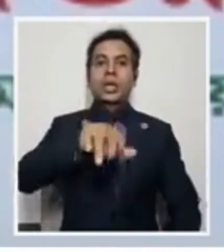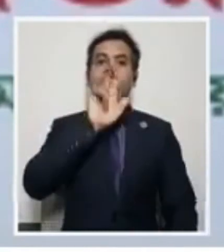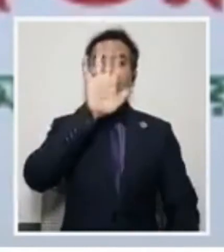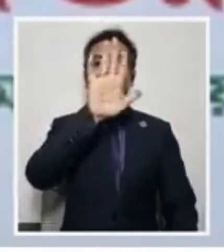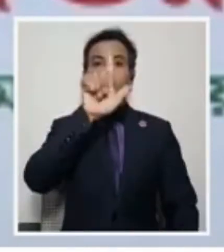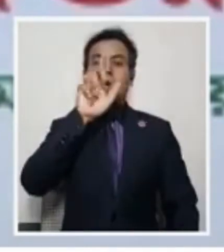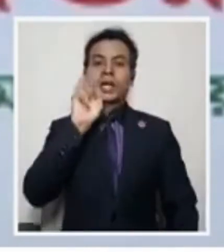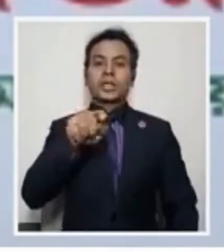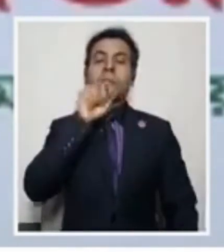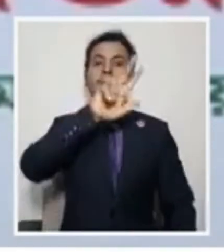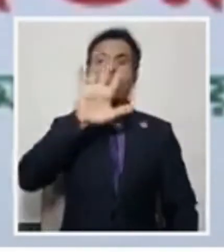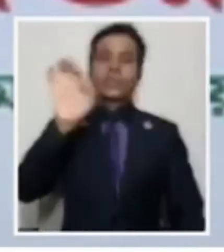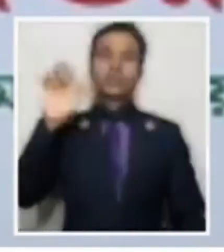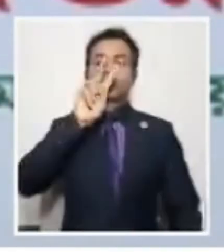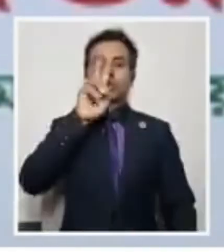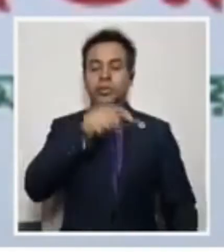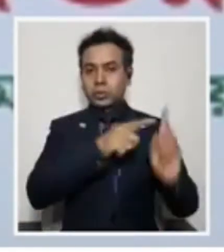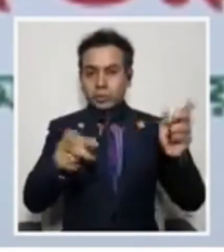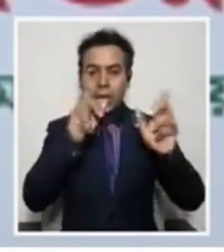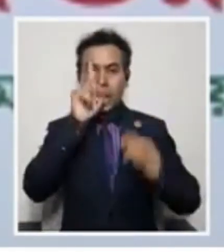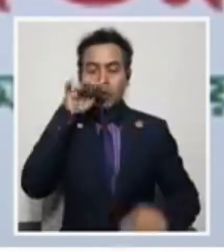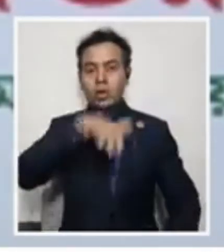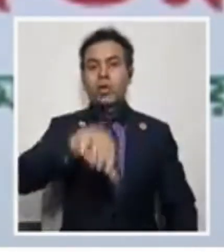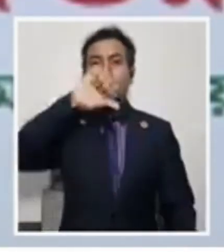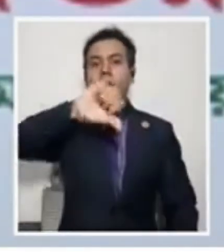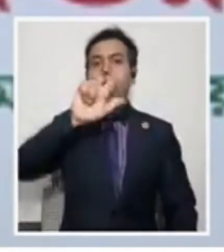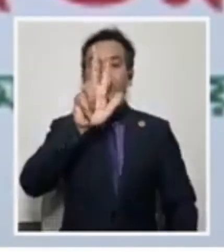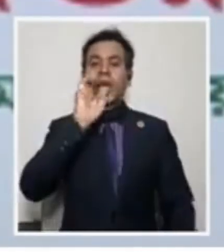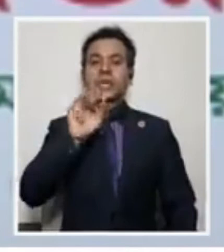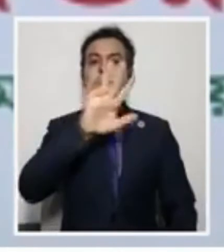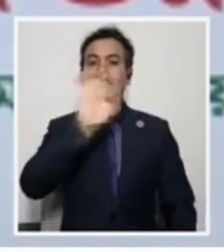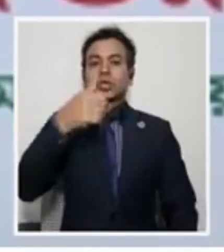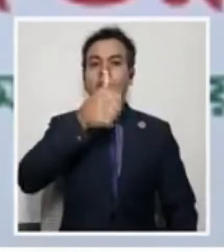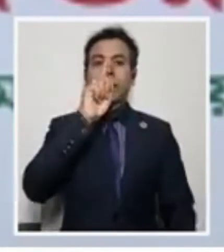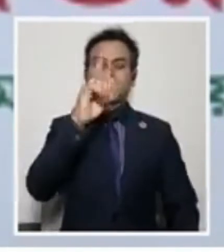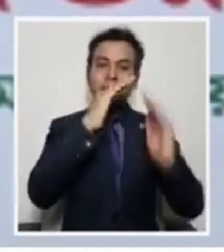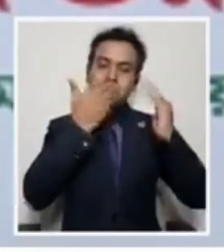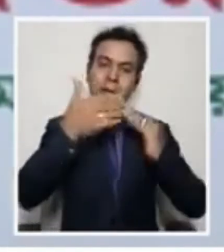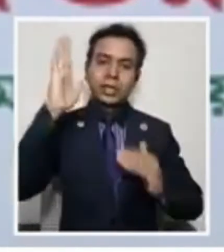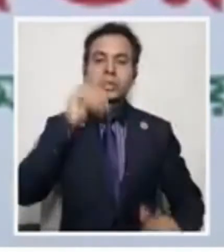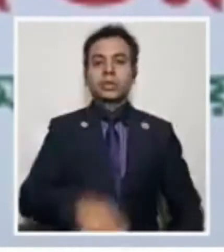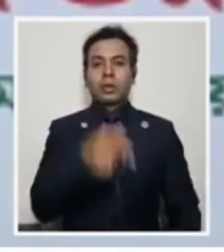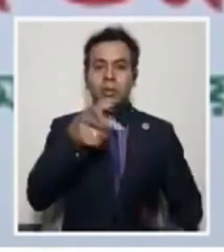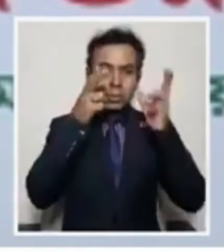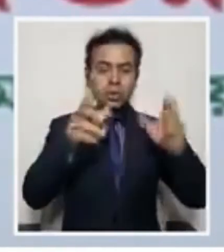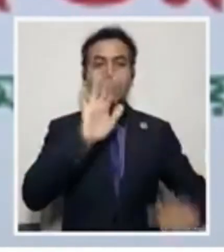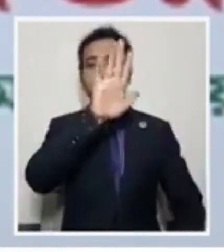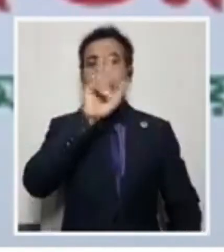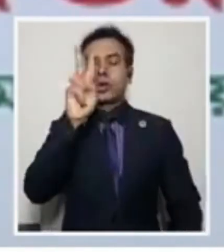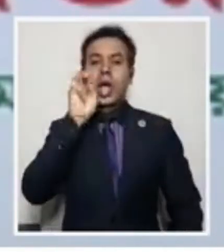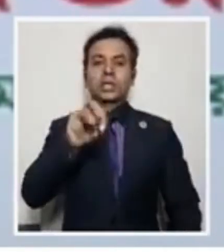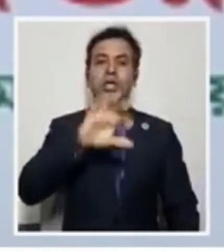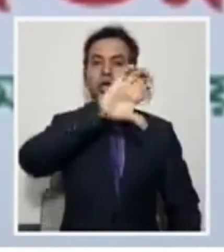1,98,561 জন। বর্তমানে কোয়ারেন্টাইনে 52,941 জন। সারা দেশে 64 জেলার সকল উপজেলা ও জেলা